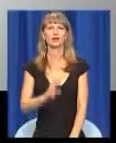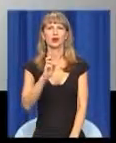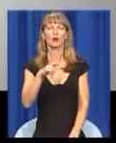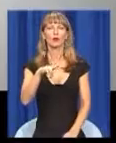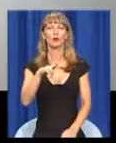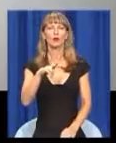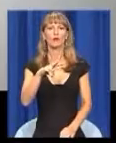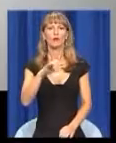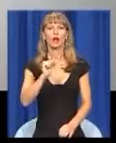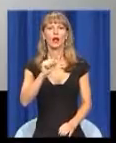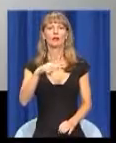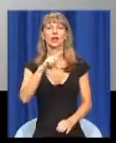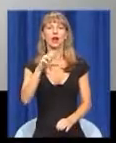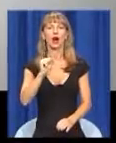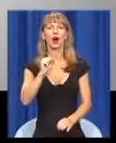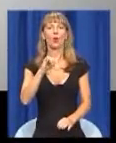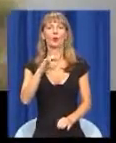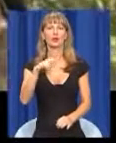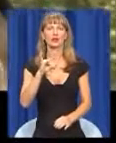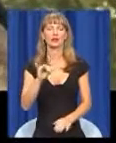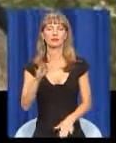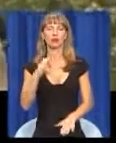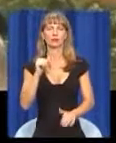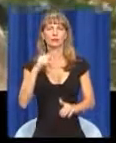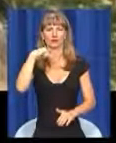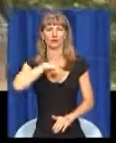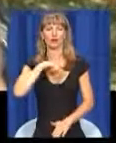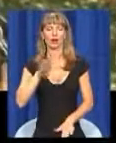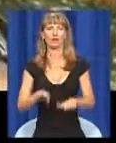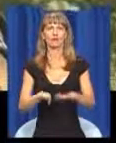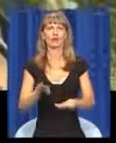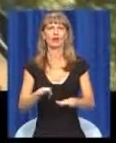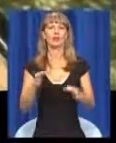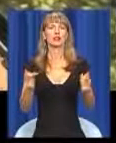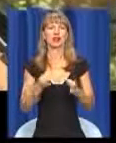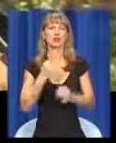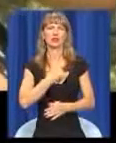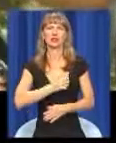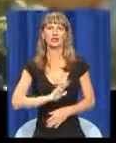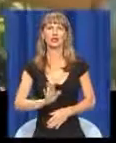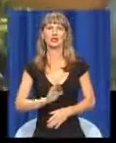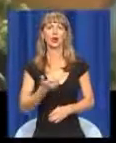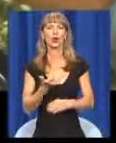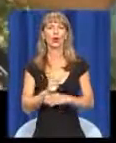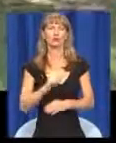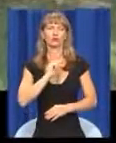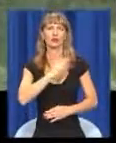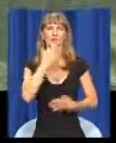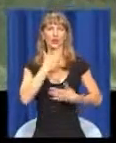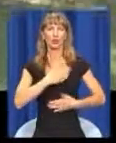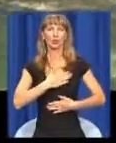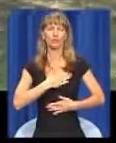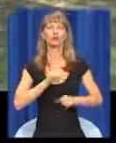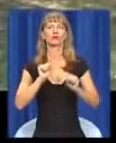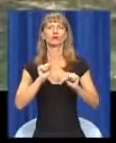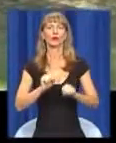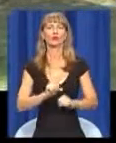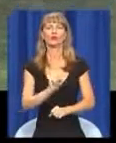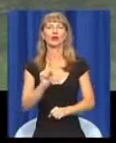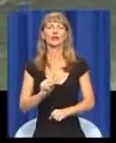Бладхаунди – врівноважені собаки, які майже ніколи не виявляють своєї агресії. Вони дуже працелюбні, можуть